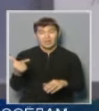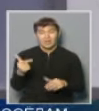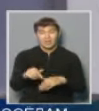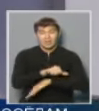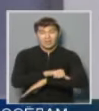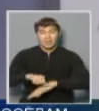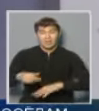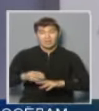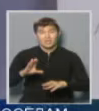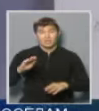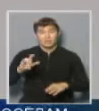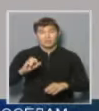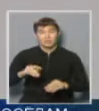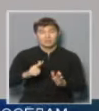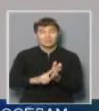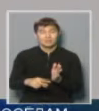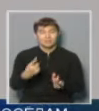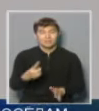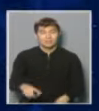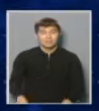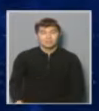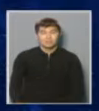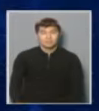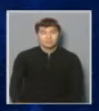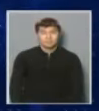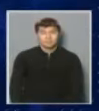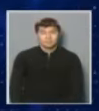адресу улица Жарбысынова, 71.